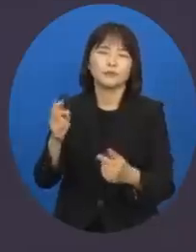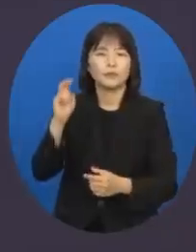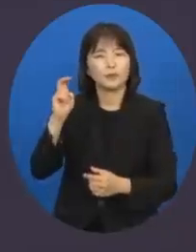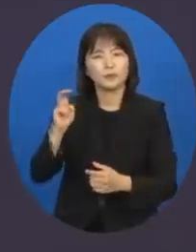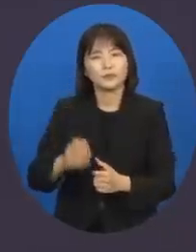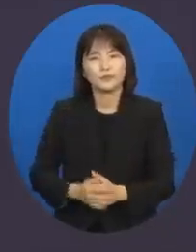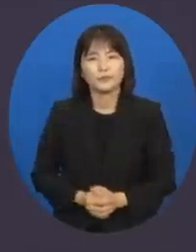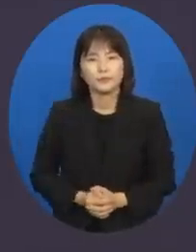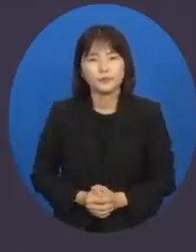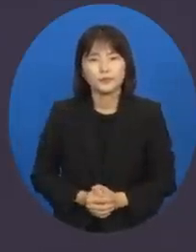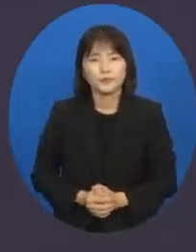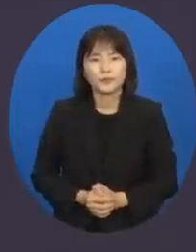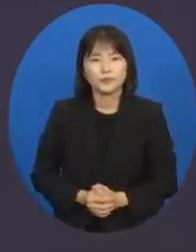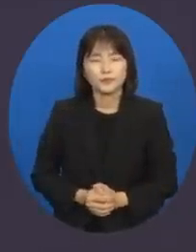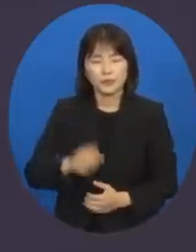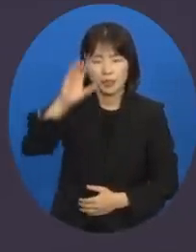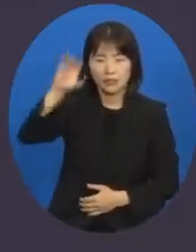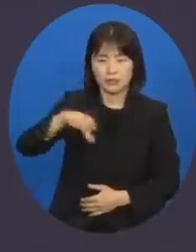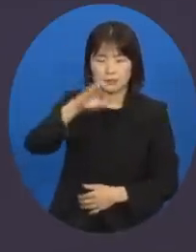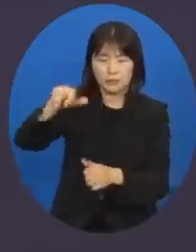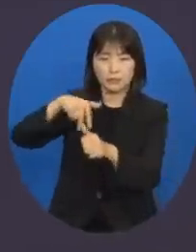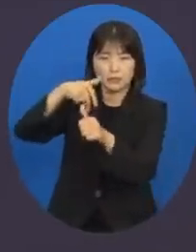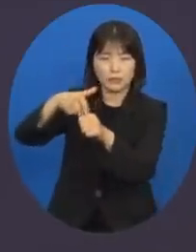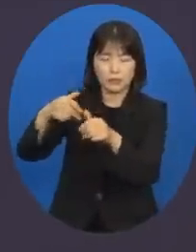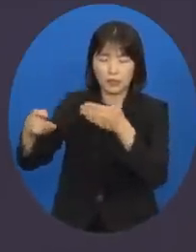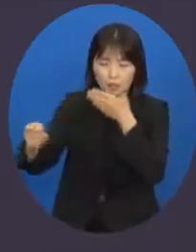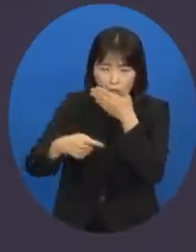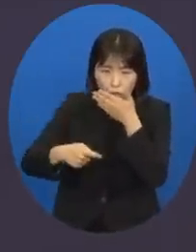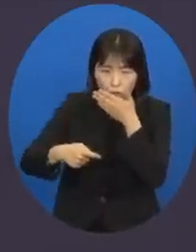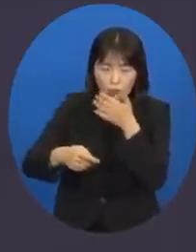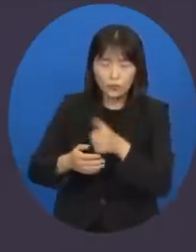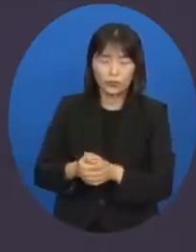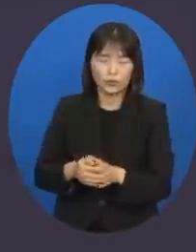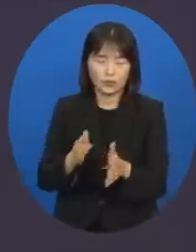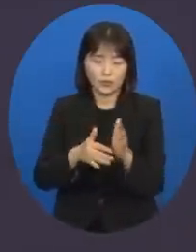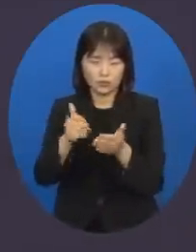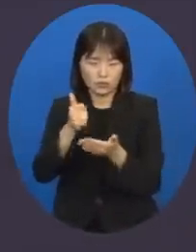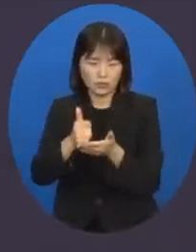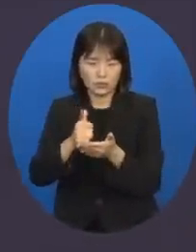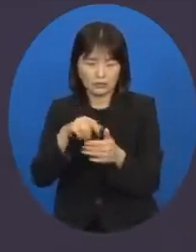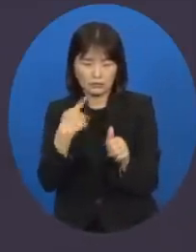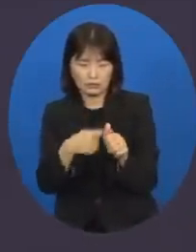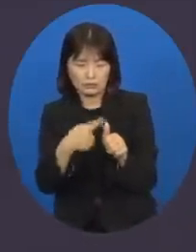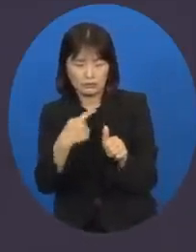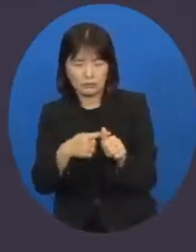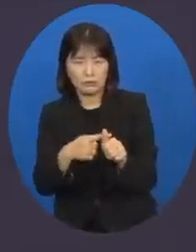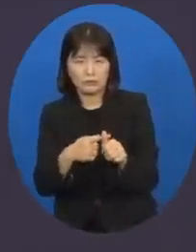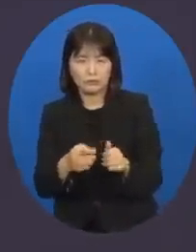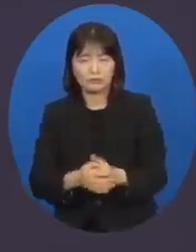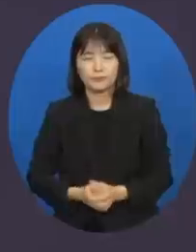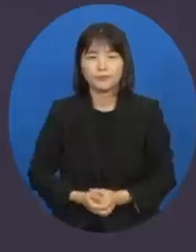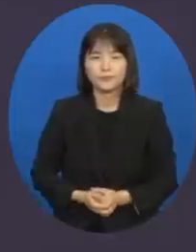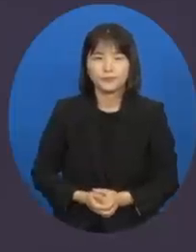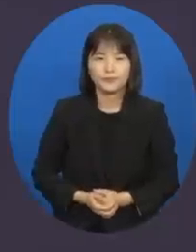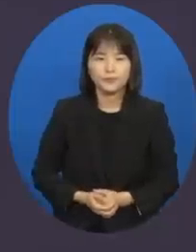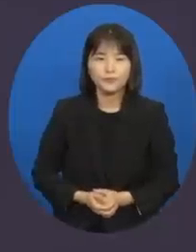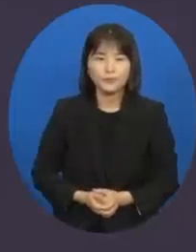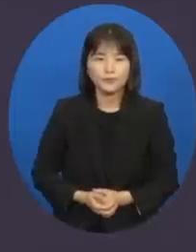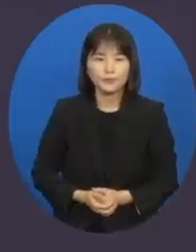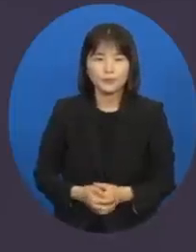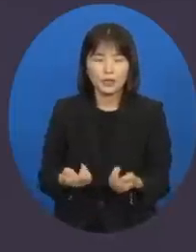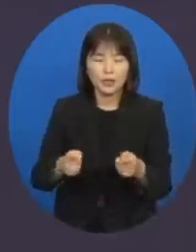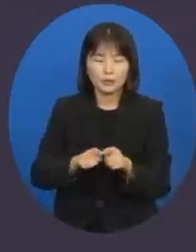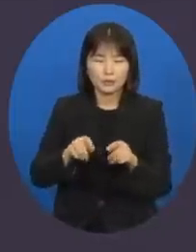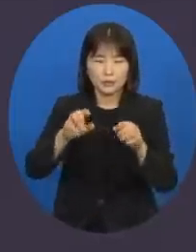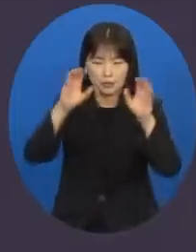싶다라는 것이죠. 십자가에 달린 강도들도 예수님을 조롱하기는 마찬가지였습니다. 마태복음 27장 44절에